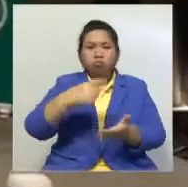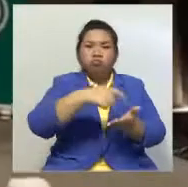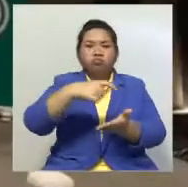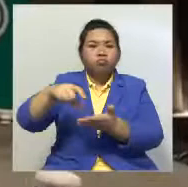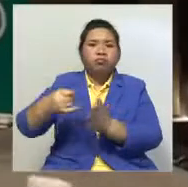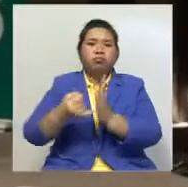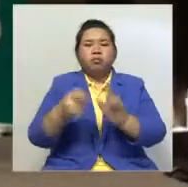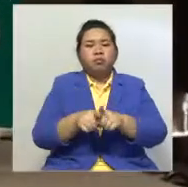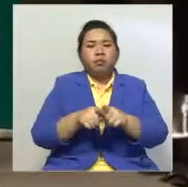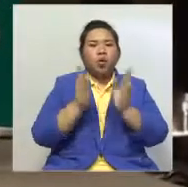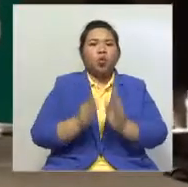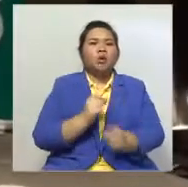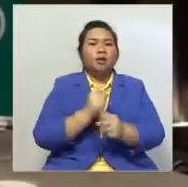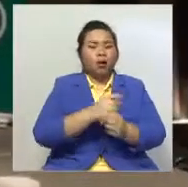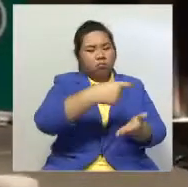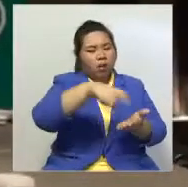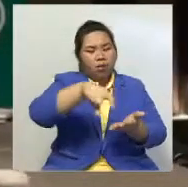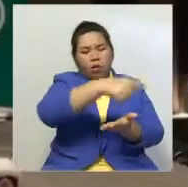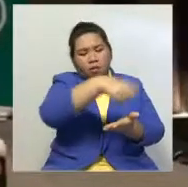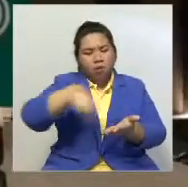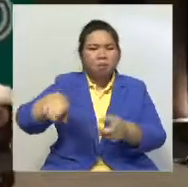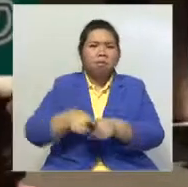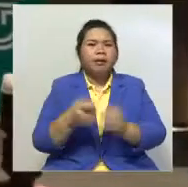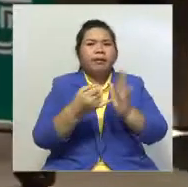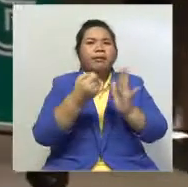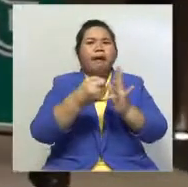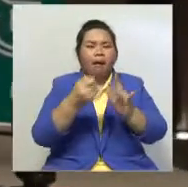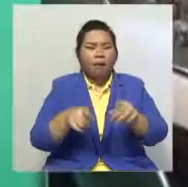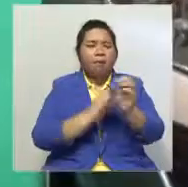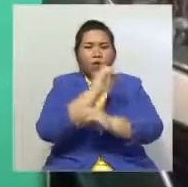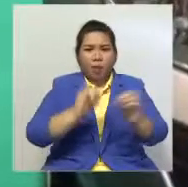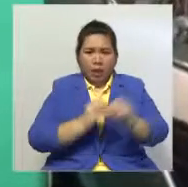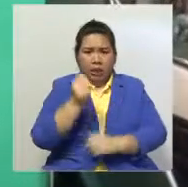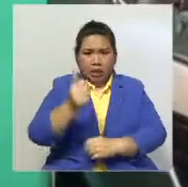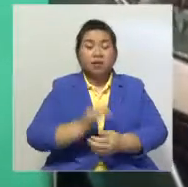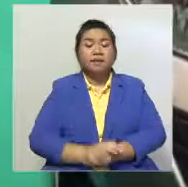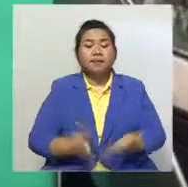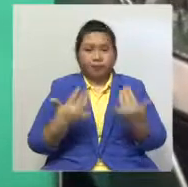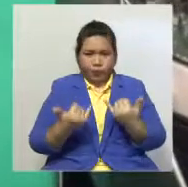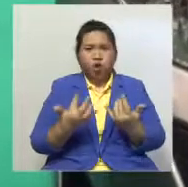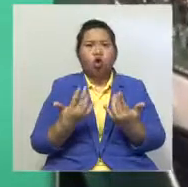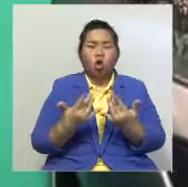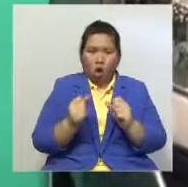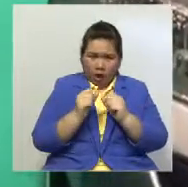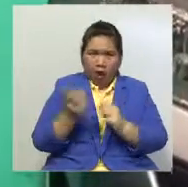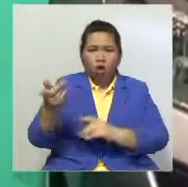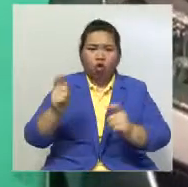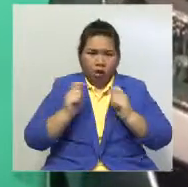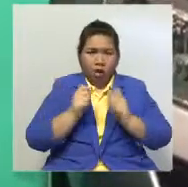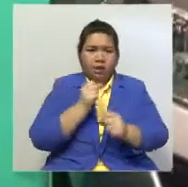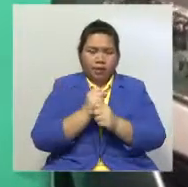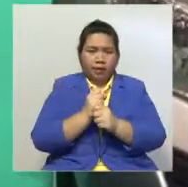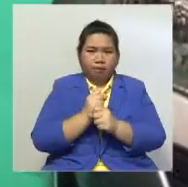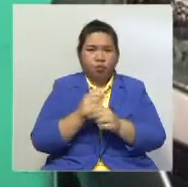ค้าผู้ค้าทำธุรกรรมได้แบบไร้รอยต่อแล้วก็ปลอดภัยด้วยตอนนี้อยู่ระหว่างการขออนุญาตอย่าง